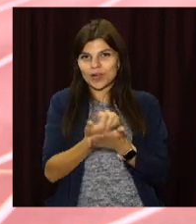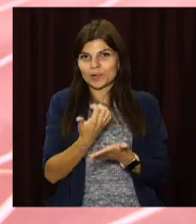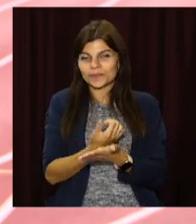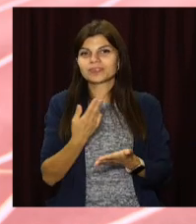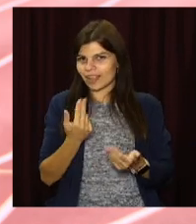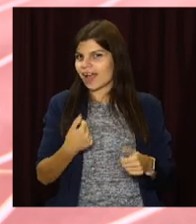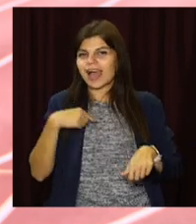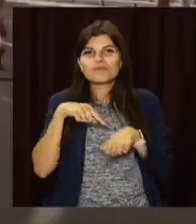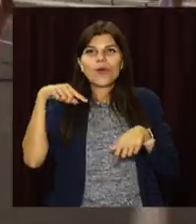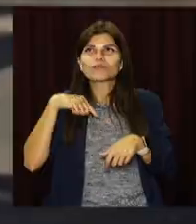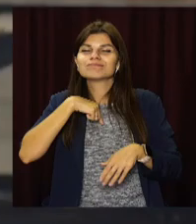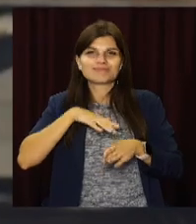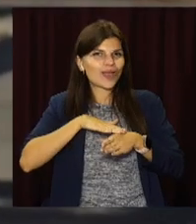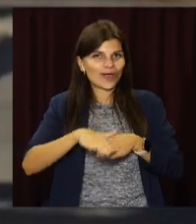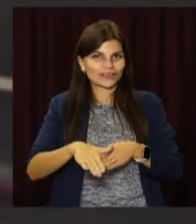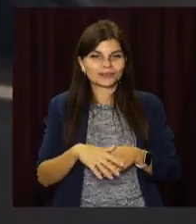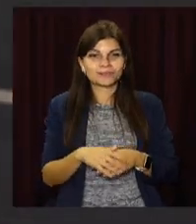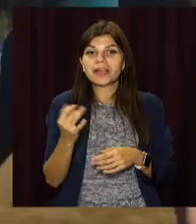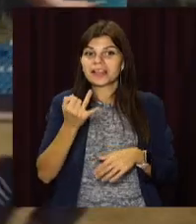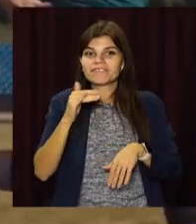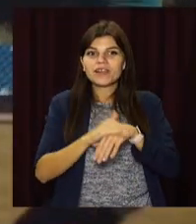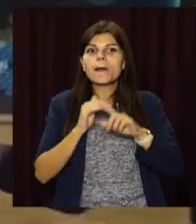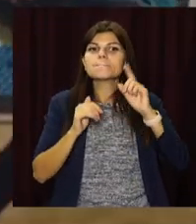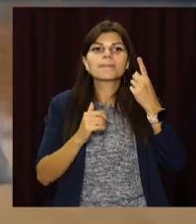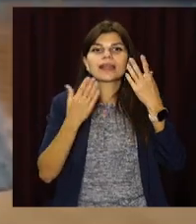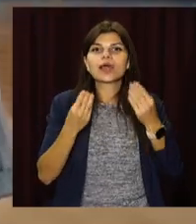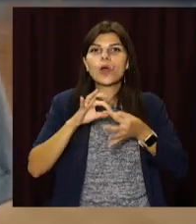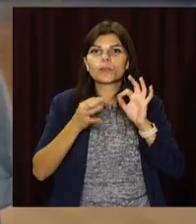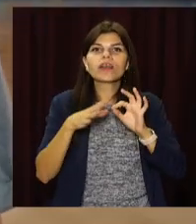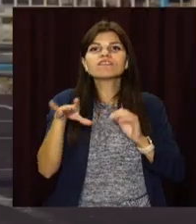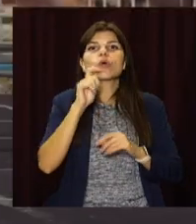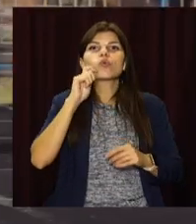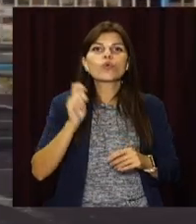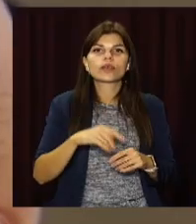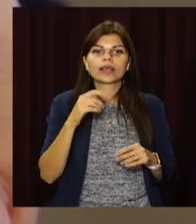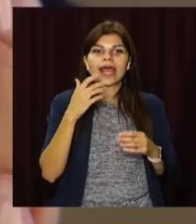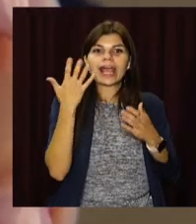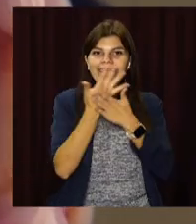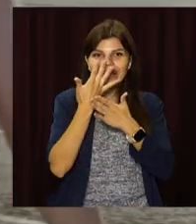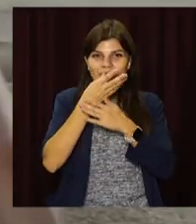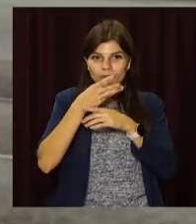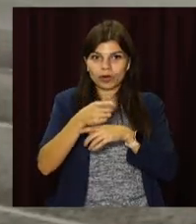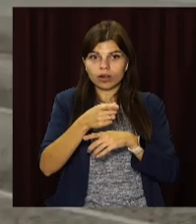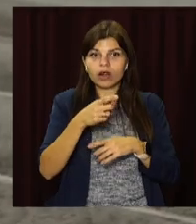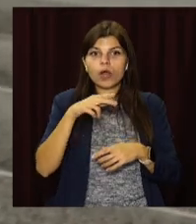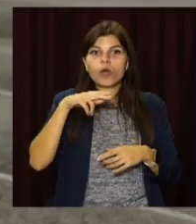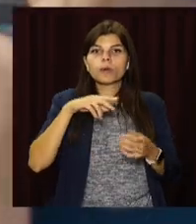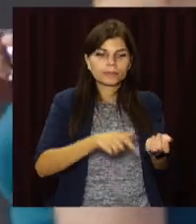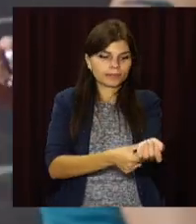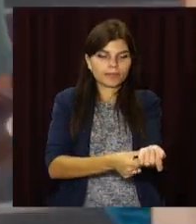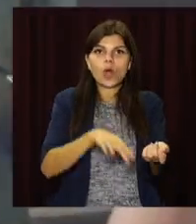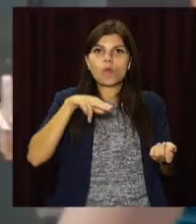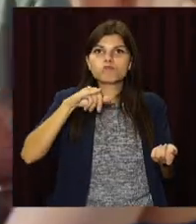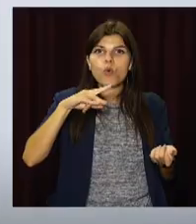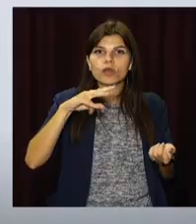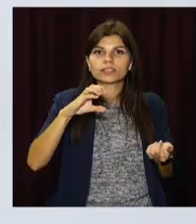емоції, звичайно, переповнюють. Цікавий факт. У перший день Паралімпіади у всеукраїнський кінопрокат вийшла стрічка «Пульс». Її зняли